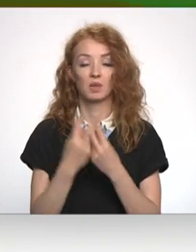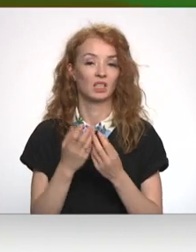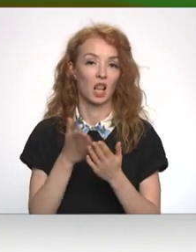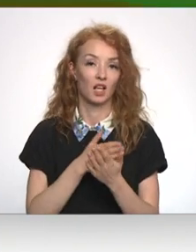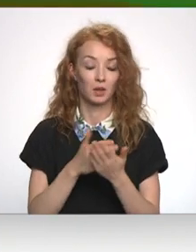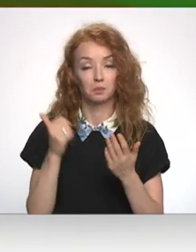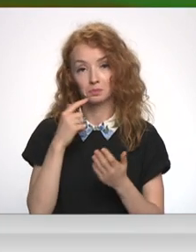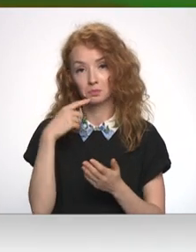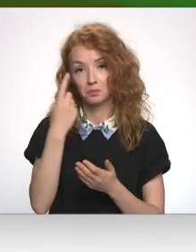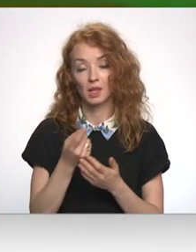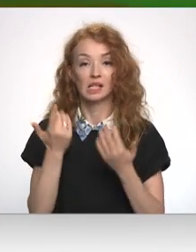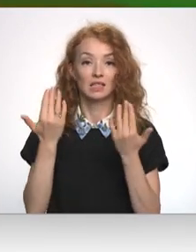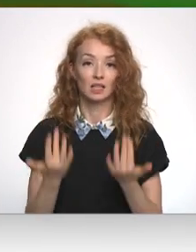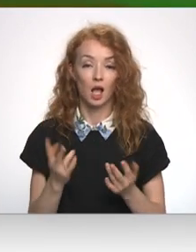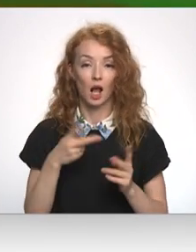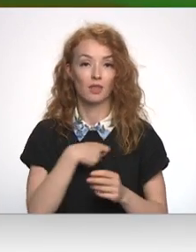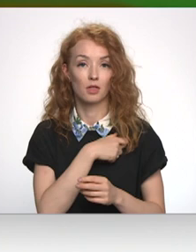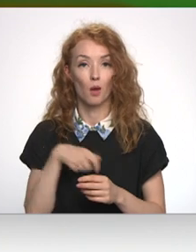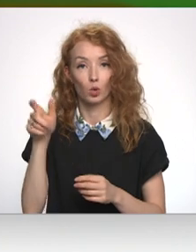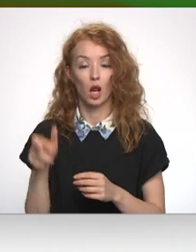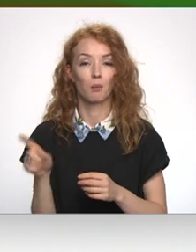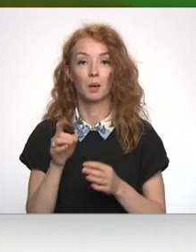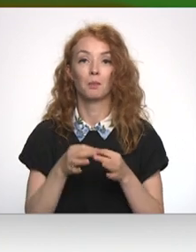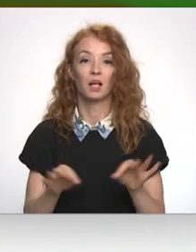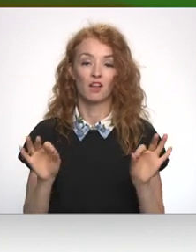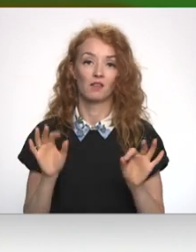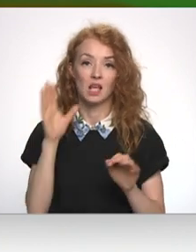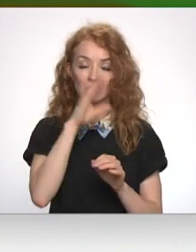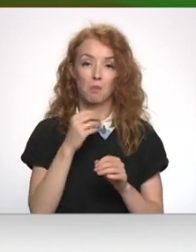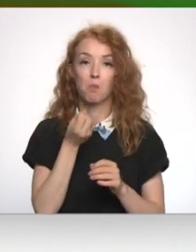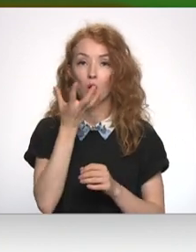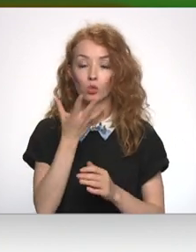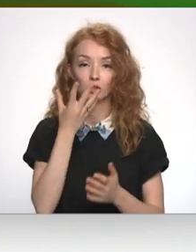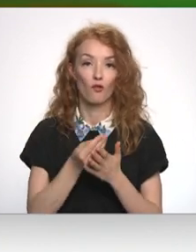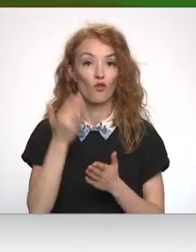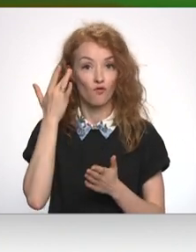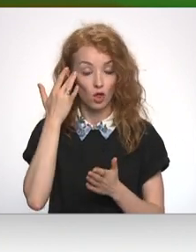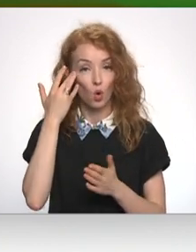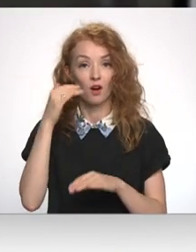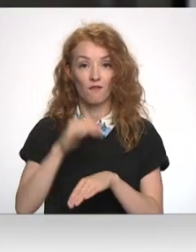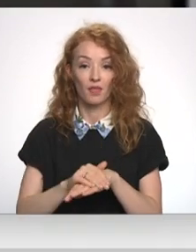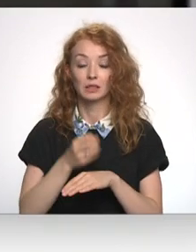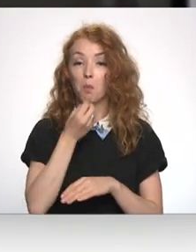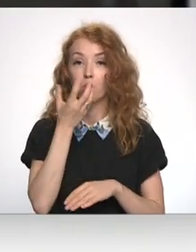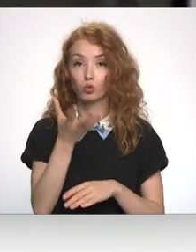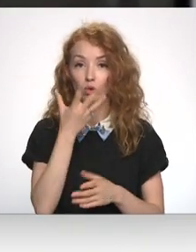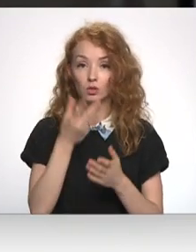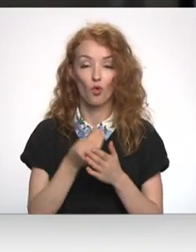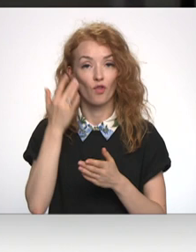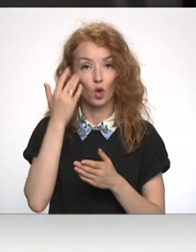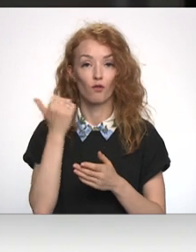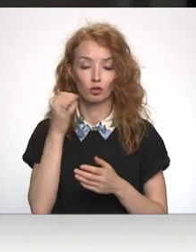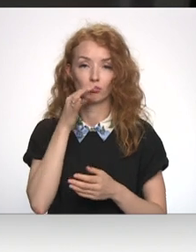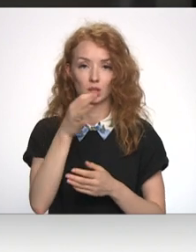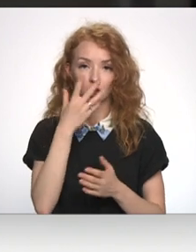Tika secināts, ka deputātam ir brīva tiesības paust savu viedokli, jo faktiski paužot viedokli, viņš pauž savu